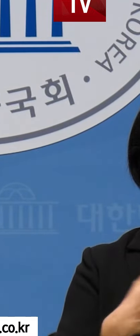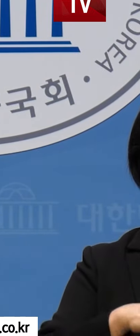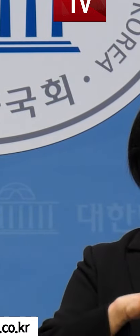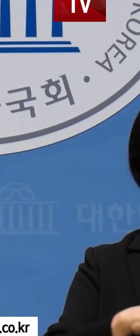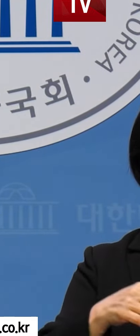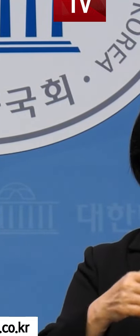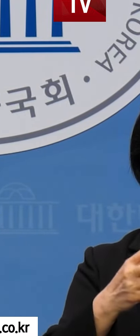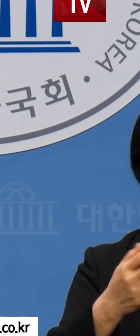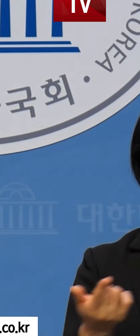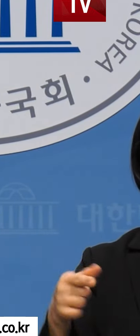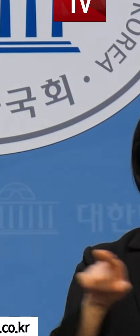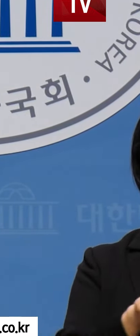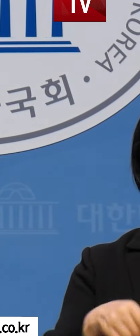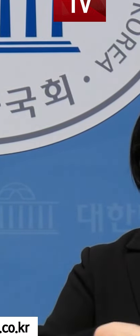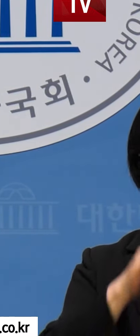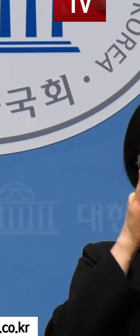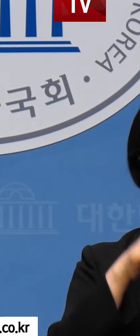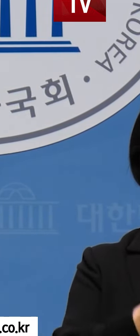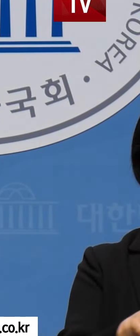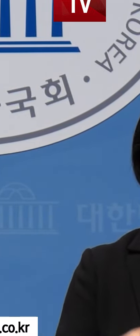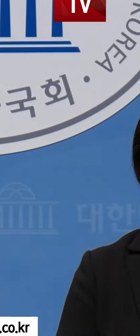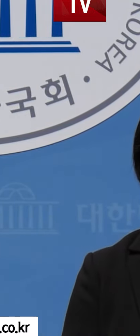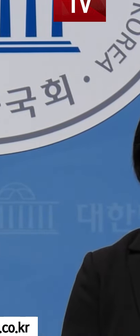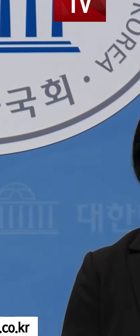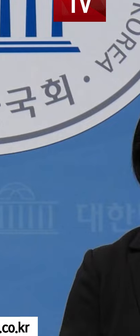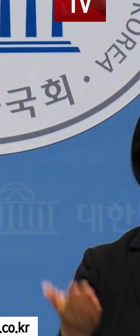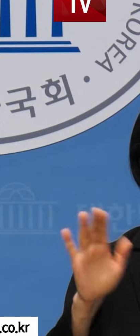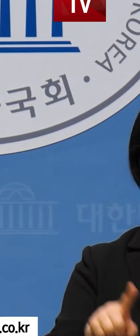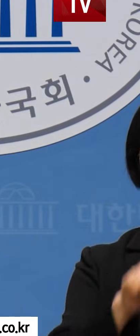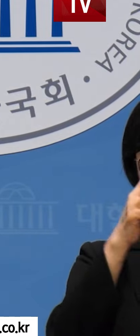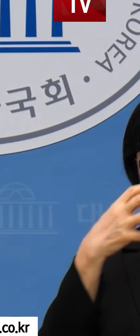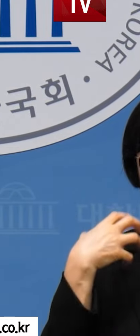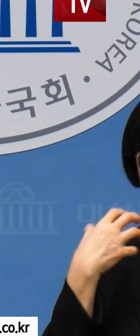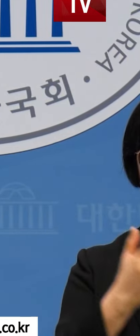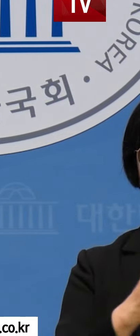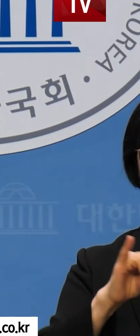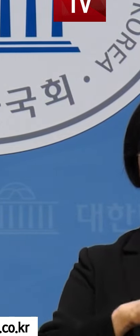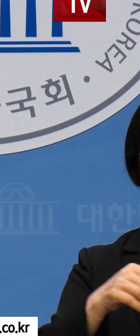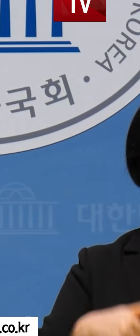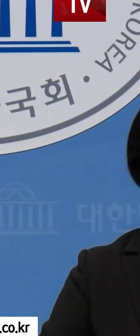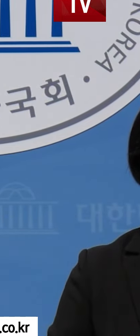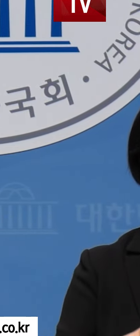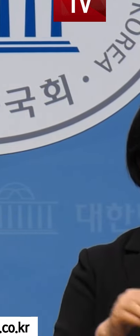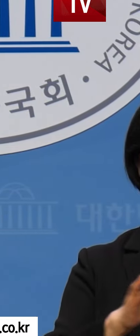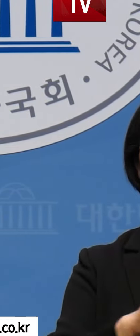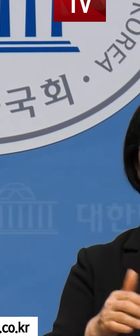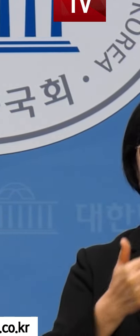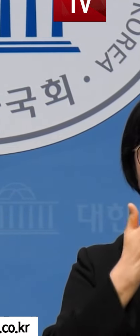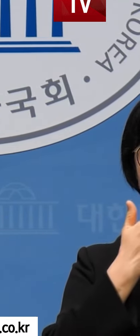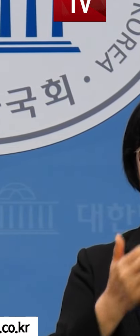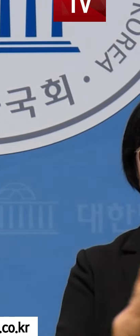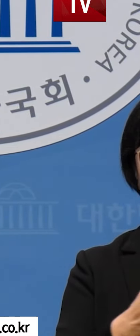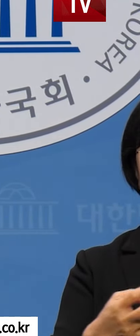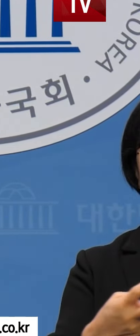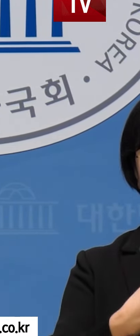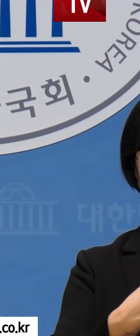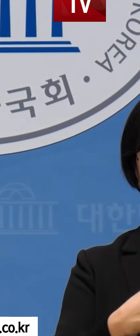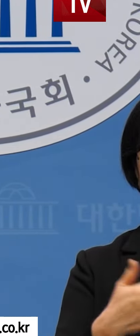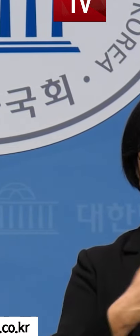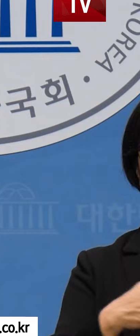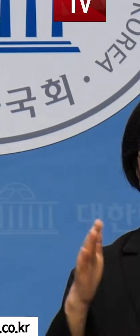반드시 병행되어야 하는 까닭이다. 그런데도 정부는 꼭 필요한 대책은 빼놓은 채 의사